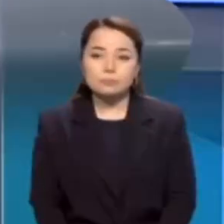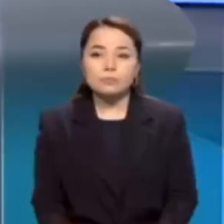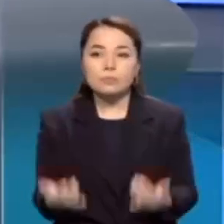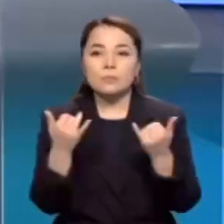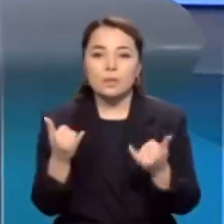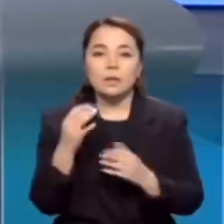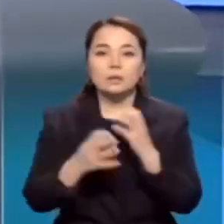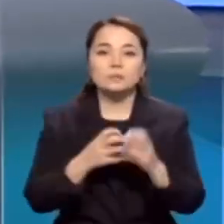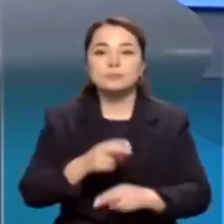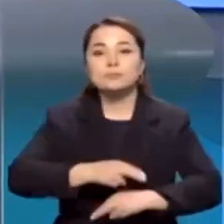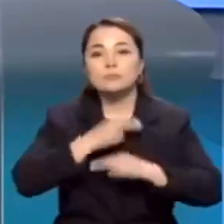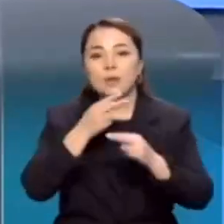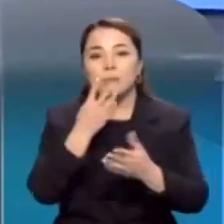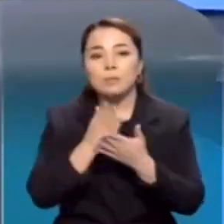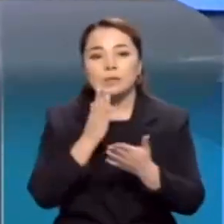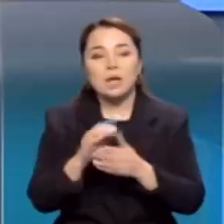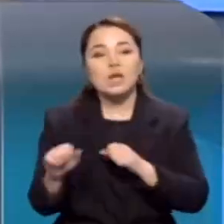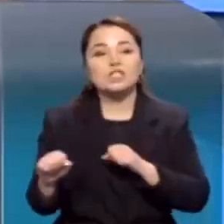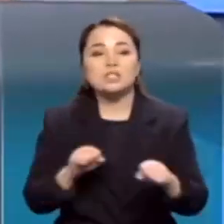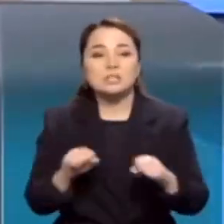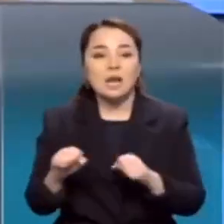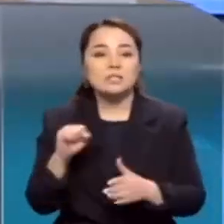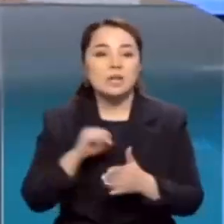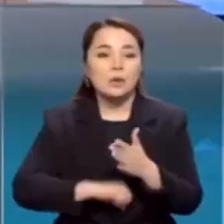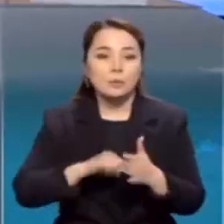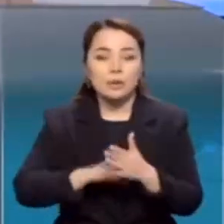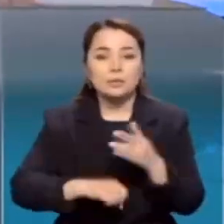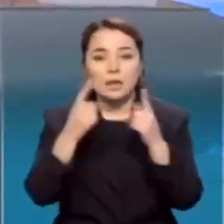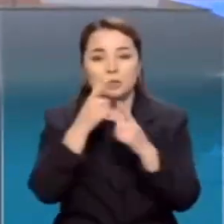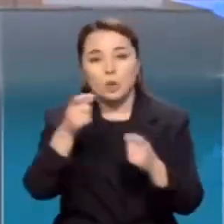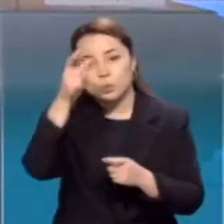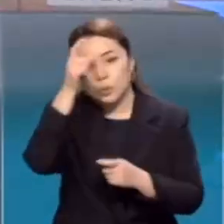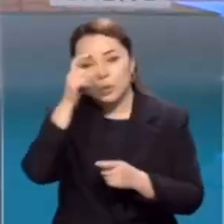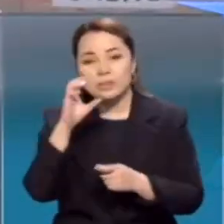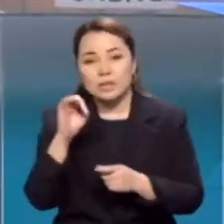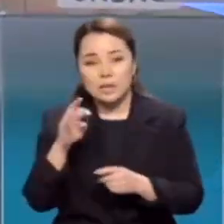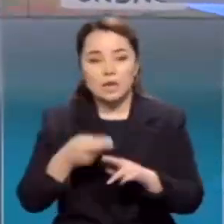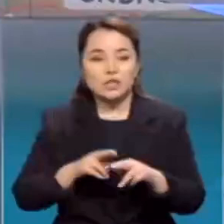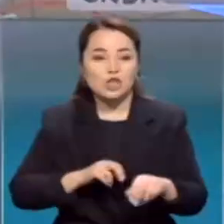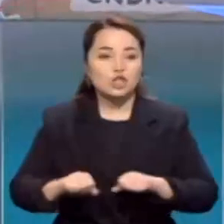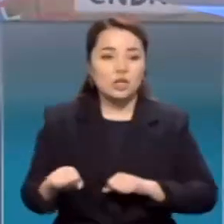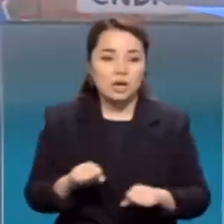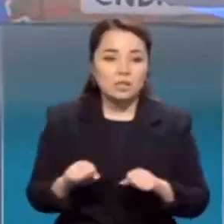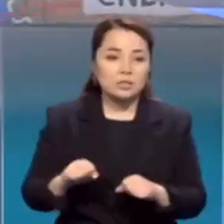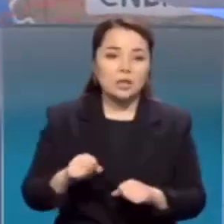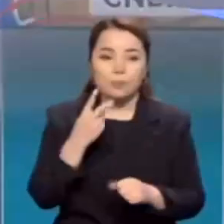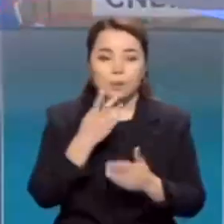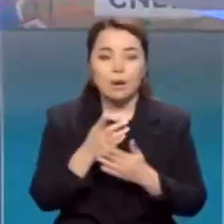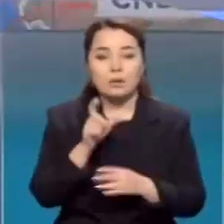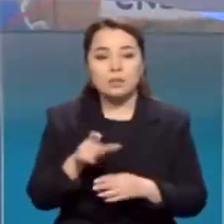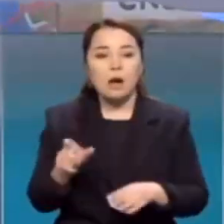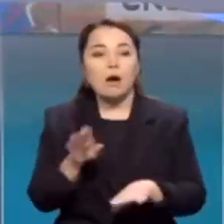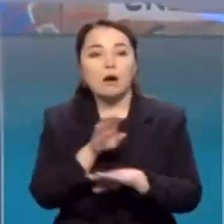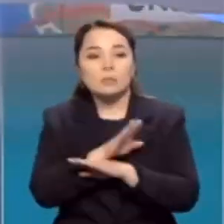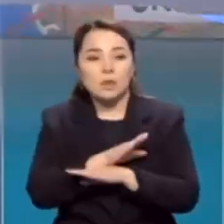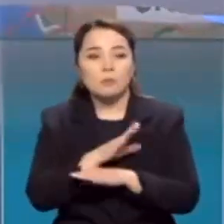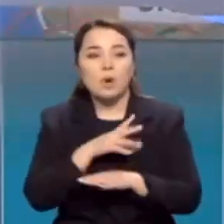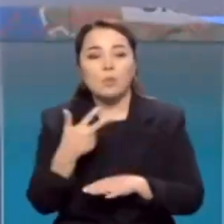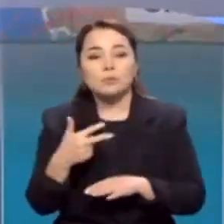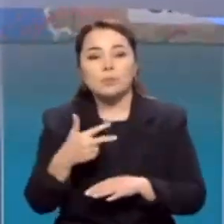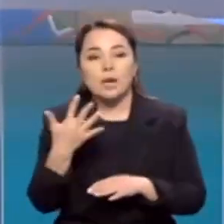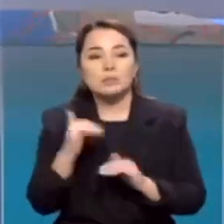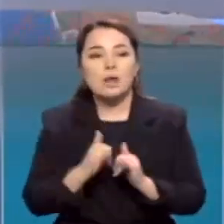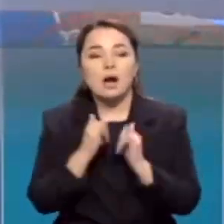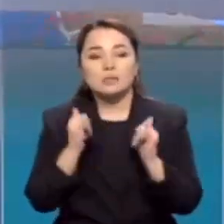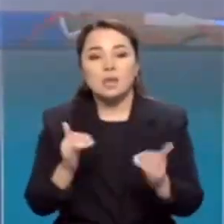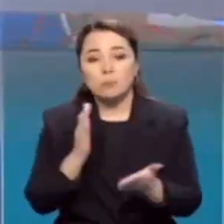енді әлем назары ауып отырған зілзаланың зардабына ойысақ, Түркия мен Сириядағы жер сілкінісінен қаза тапқандар саны 35